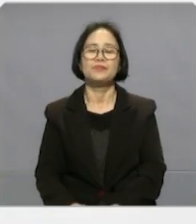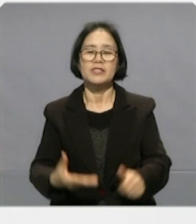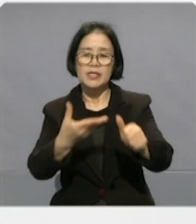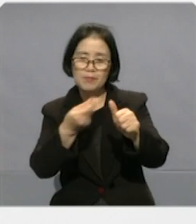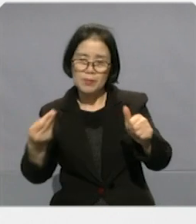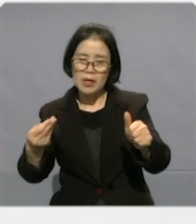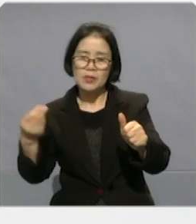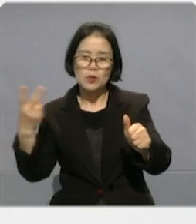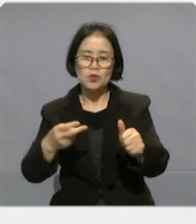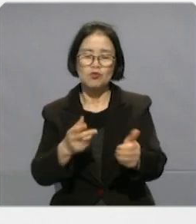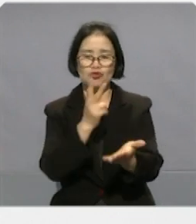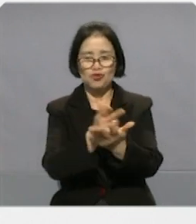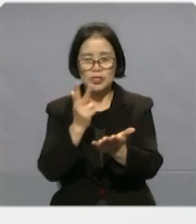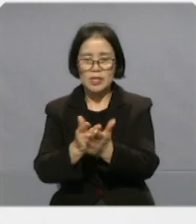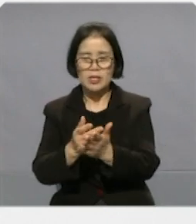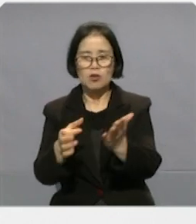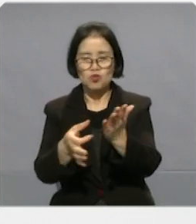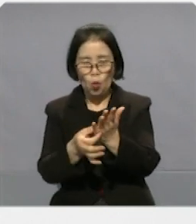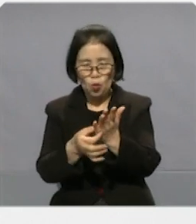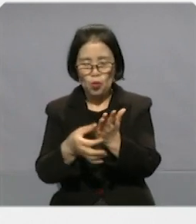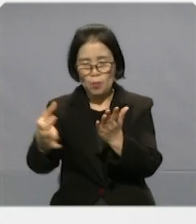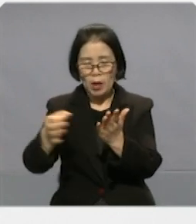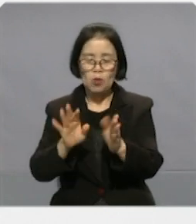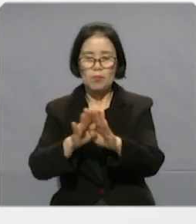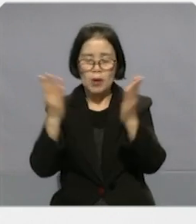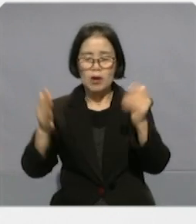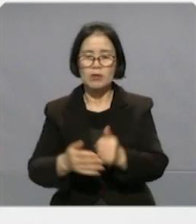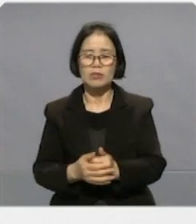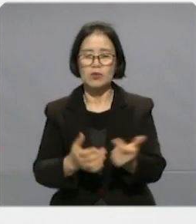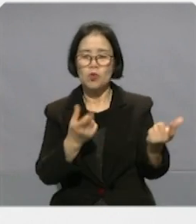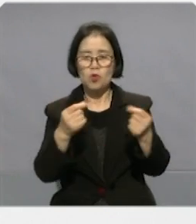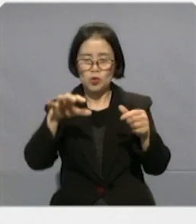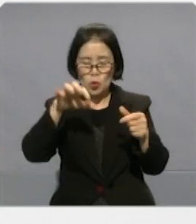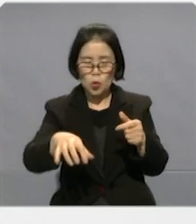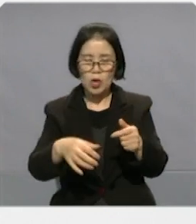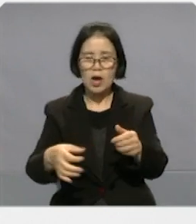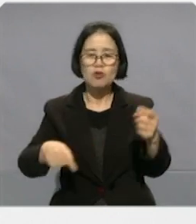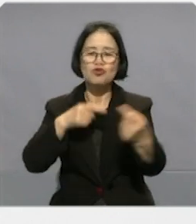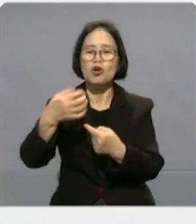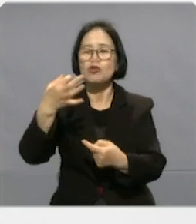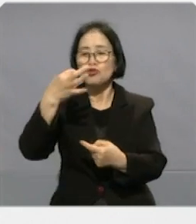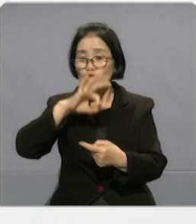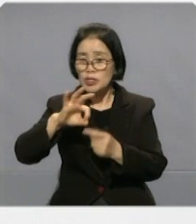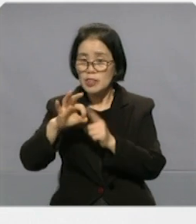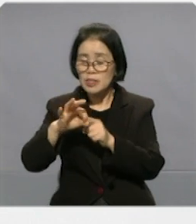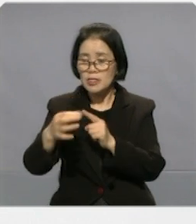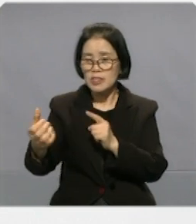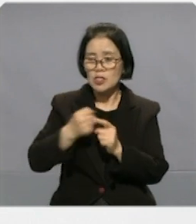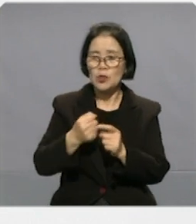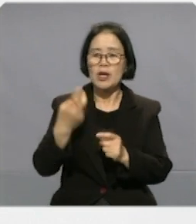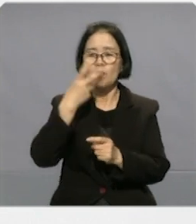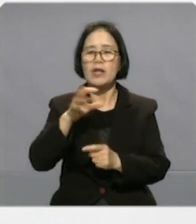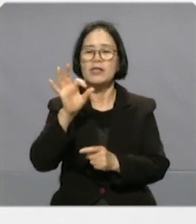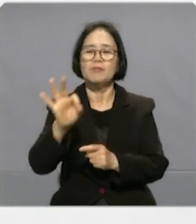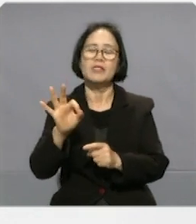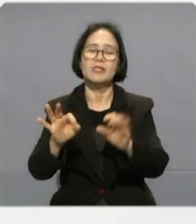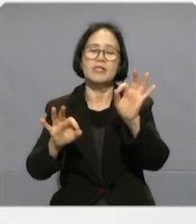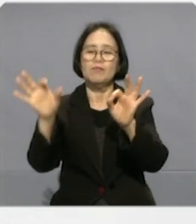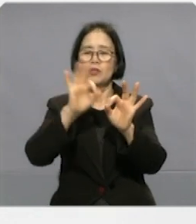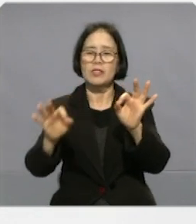임대료와 함께 주차장을 유료 개방하고 공유공간 운영 수익을 활용해 관리비도 10%포인트 더